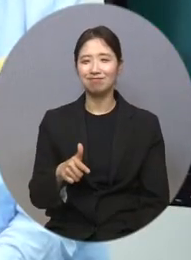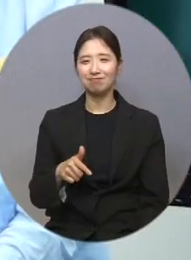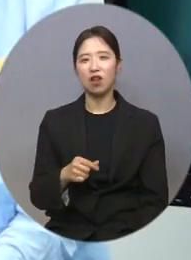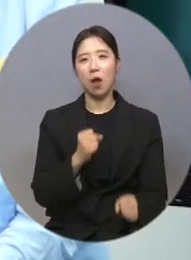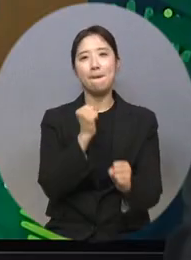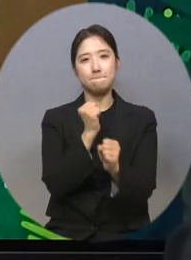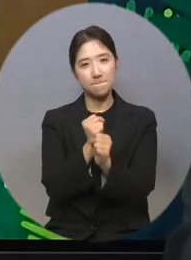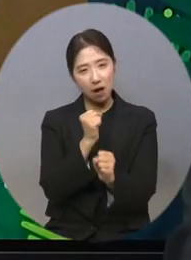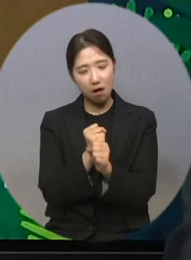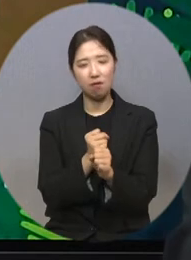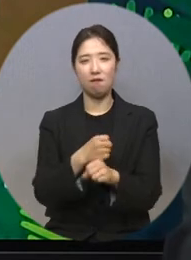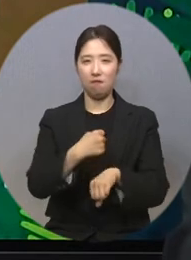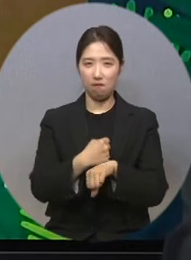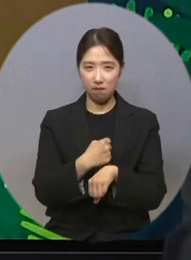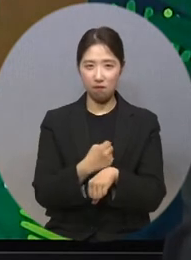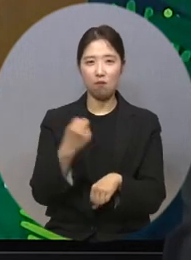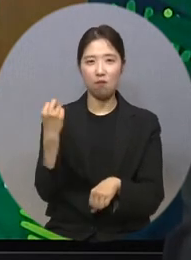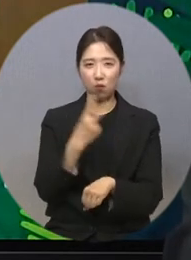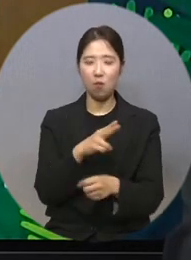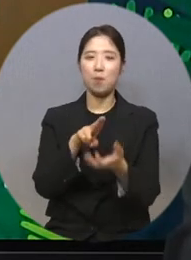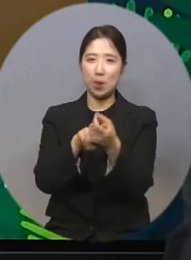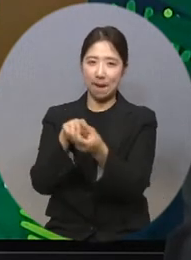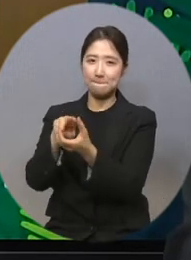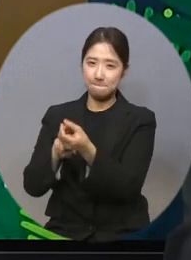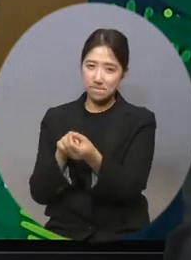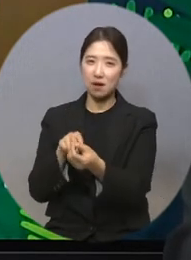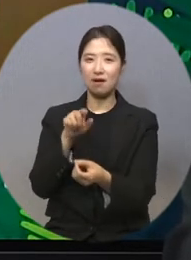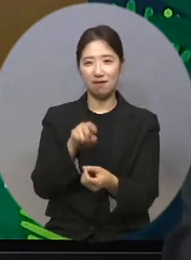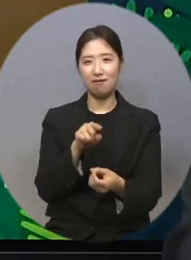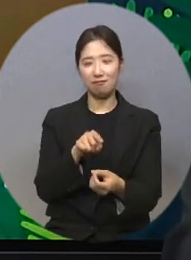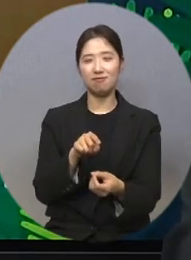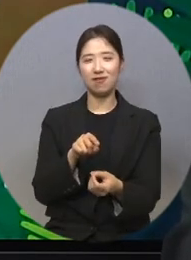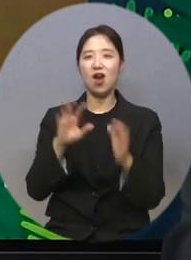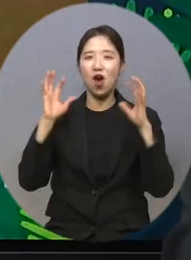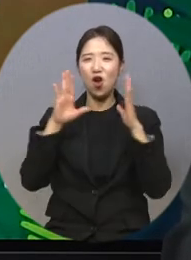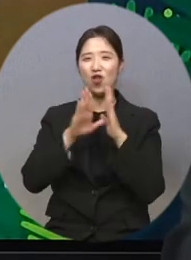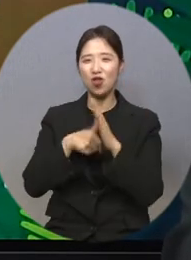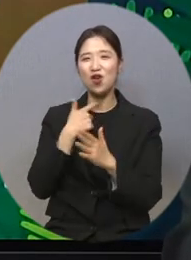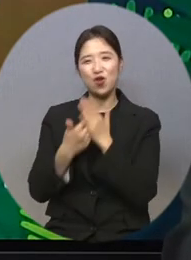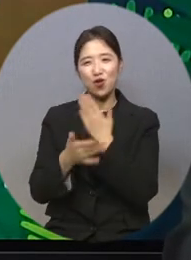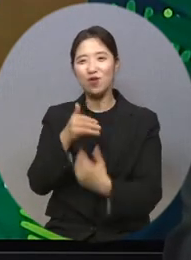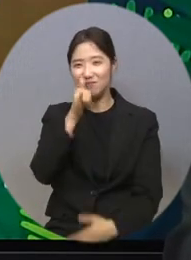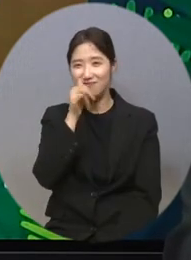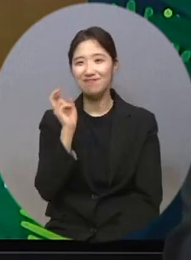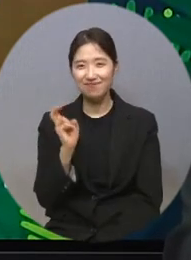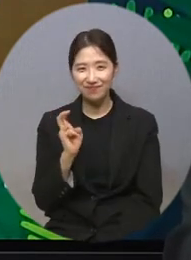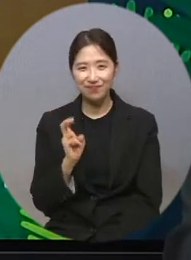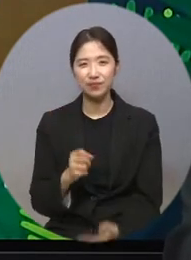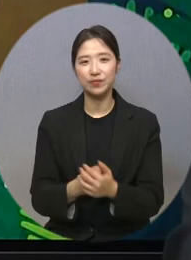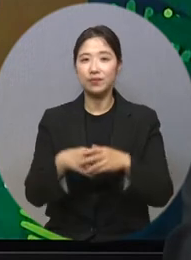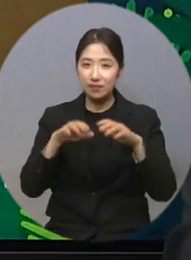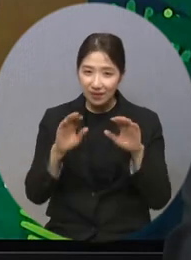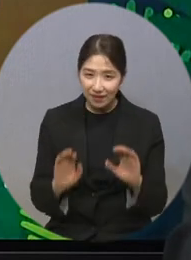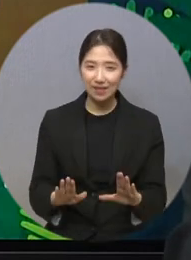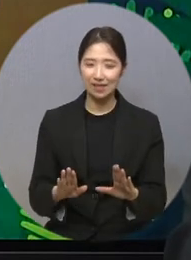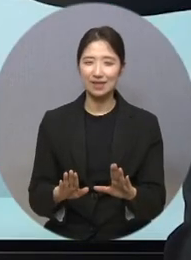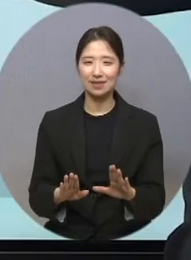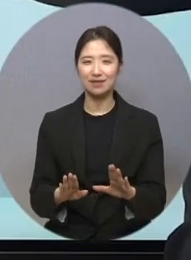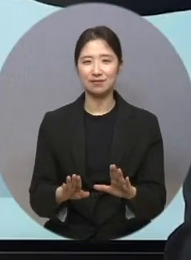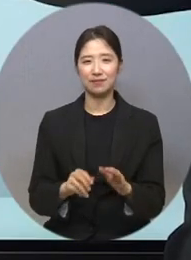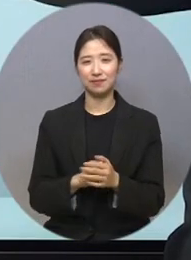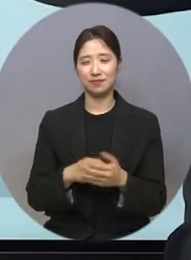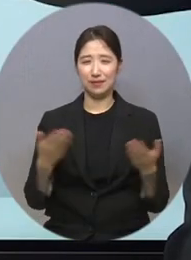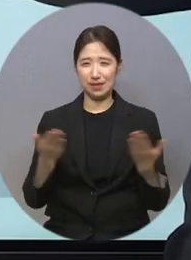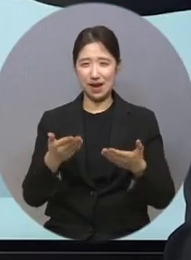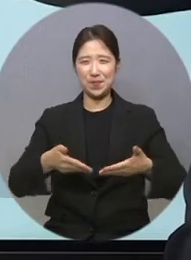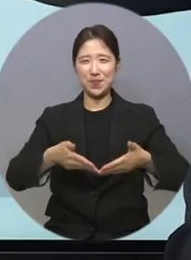그것들을 만들어내고 또 판매하고 이런 과정에 또 어릴 때 경험이 있으셨을 것 같고 지금은 어찌됐든